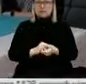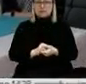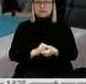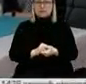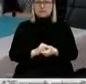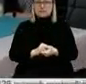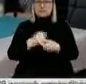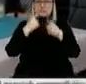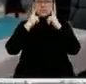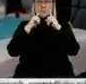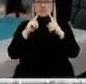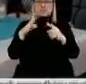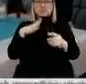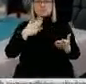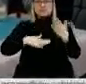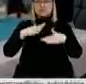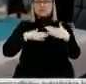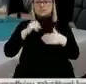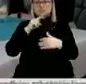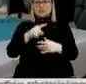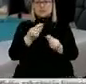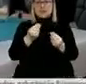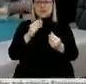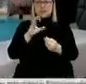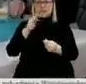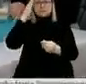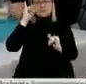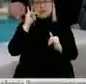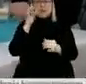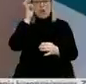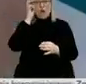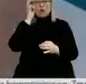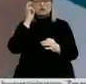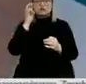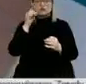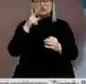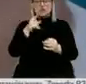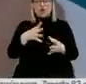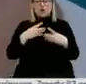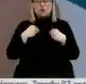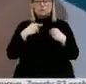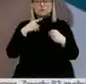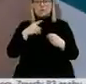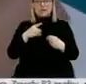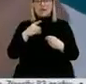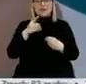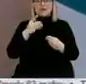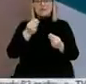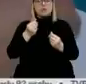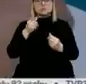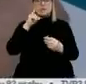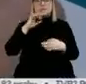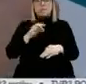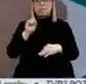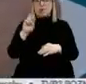Naprawdę bołam się cieszyć z tych pieniędzy, bo wiedzieliśmy w jakiej okolicznościach je otrzymaliśmy. Tutaj te pieniądze Panu Piotrowi nie pomogły. Rozmawiałam